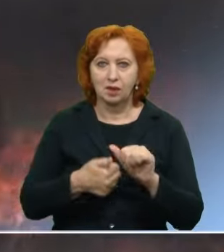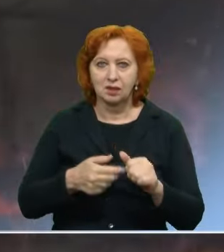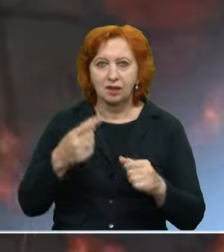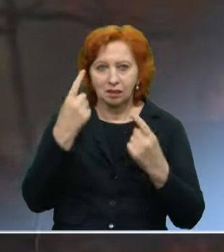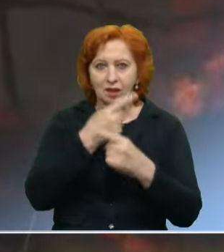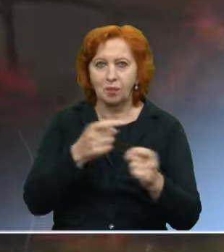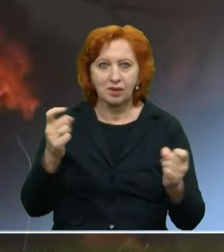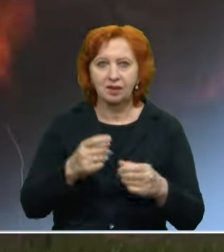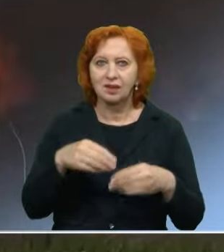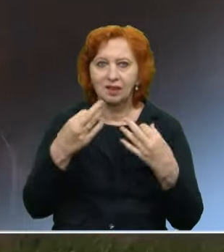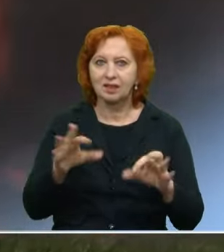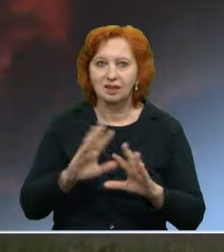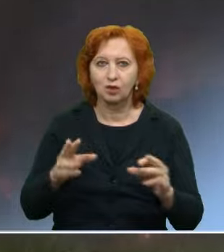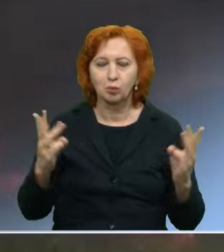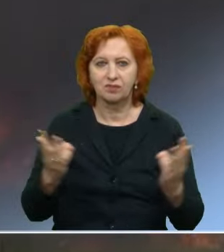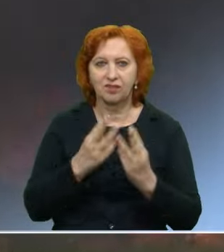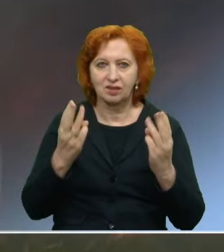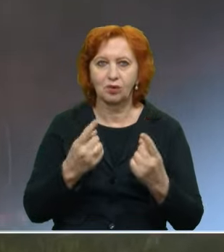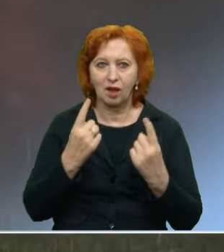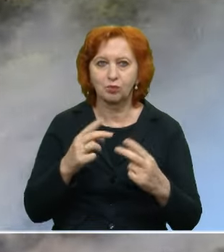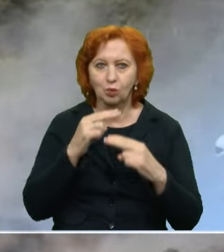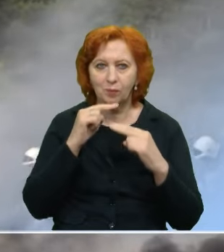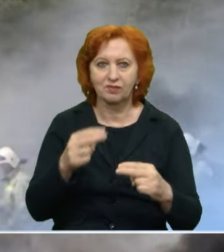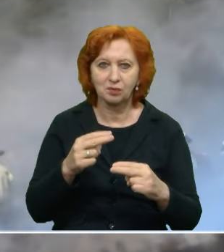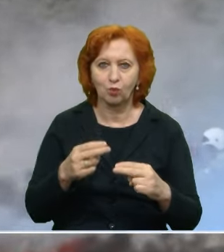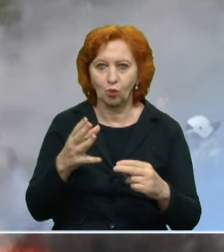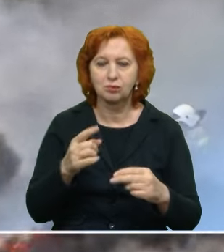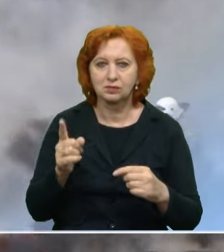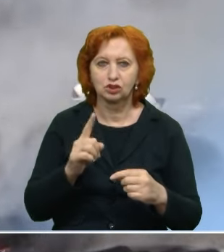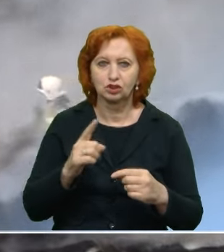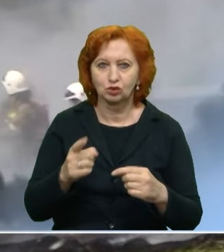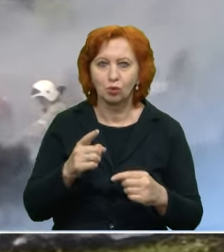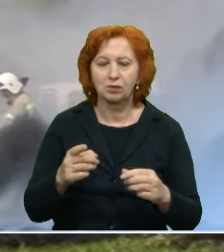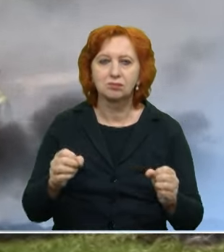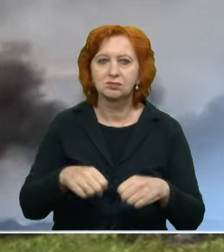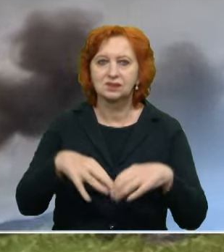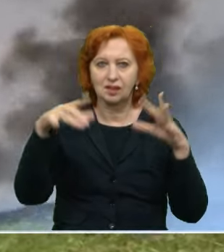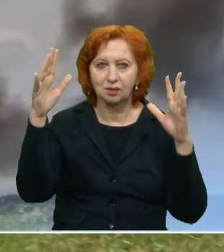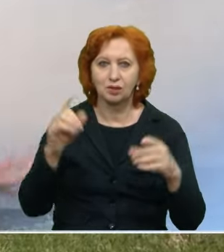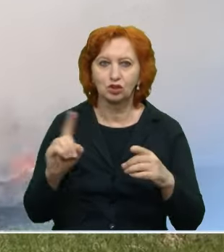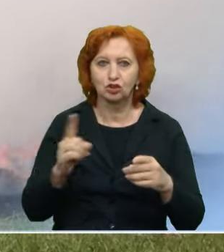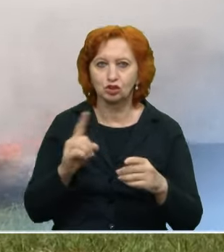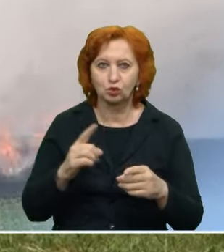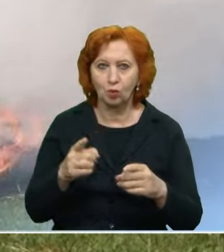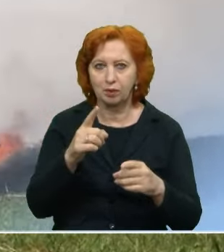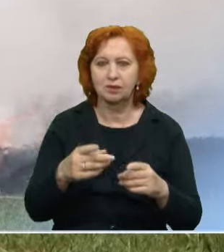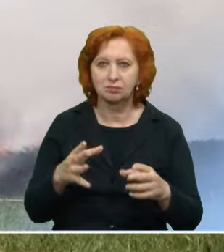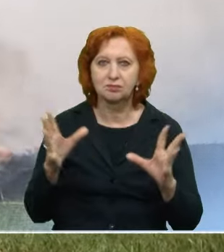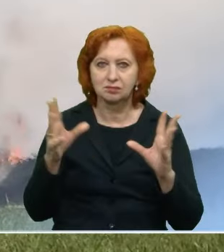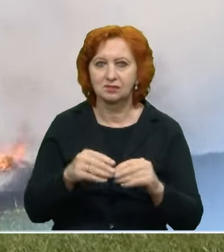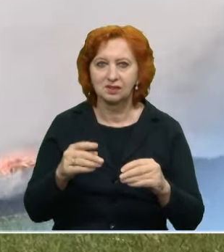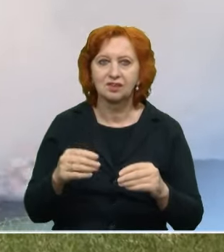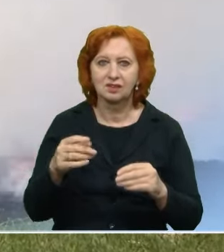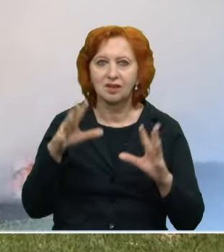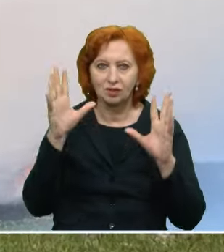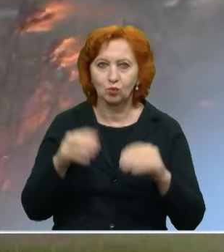напоминают, как не допустить природные возгорания. Особое внимание раннему обнаружению задымлений. Это позволяет пожарным бригадам в кратчайшие сроки приступить